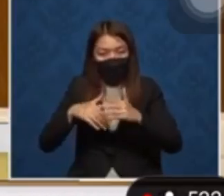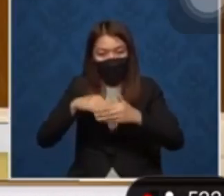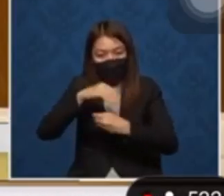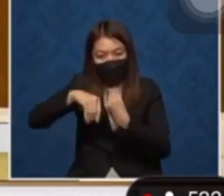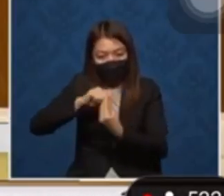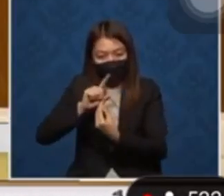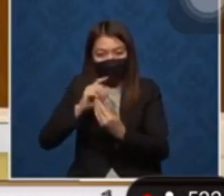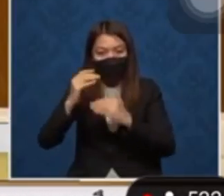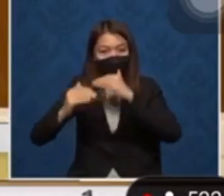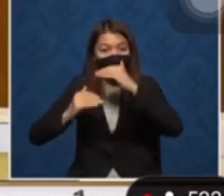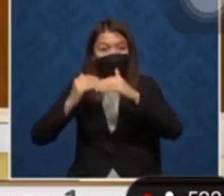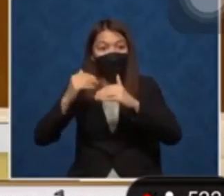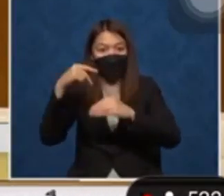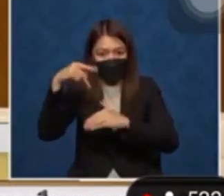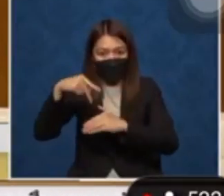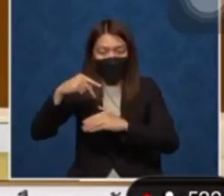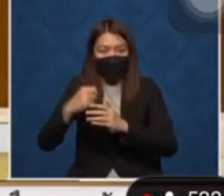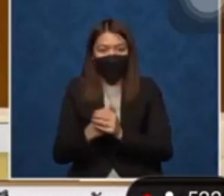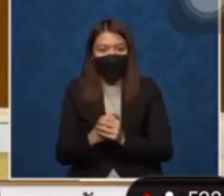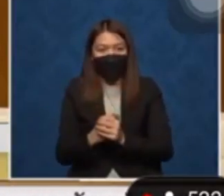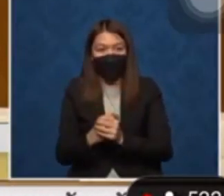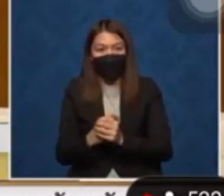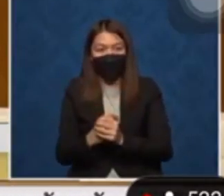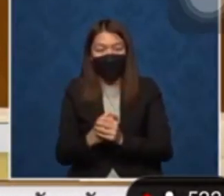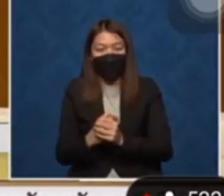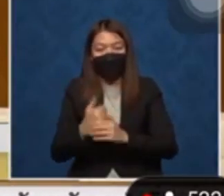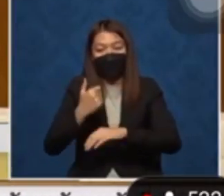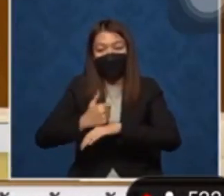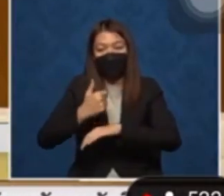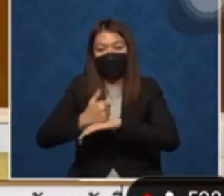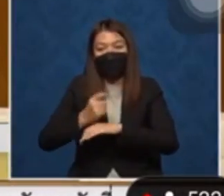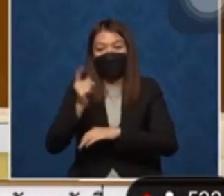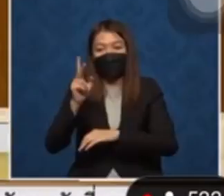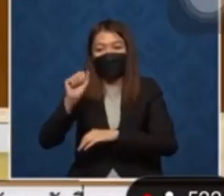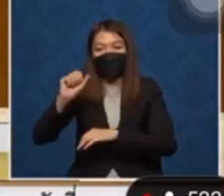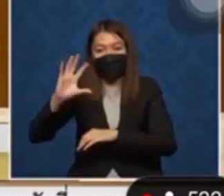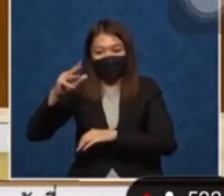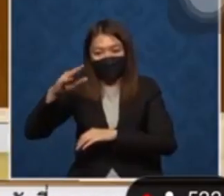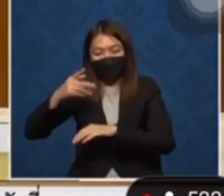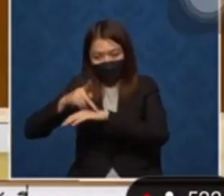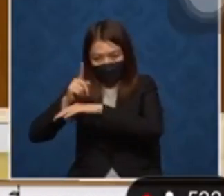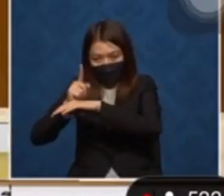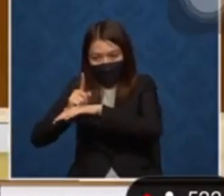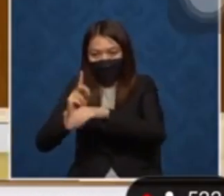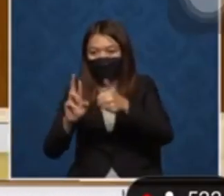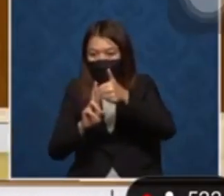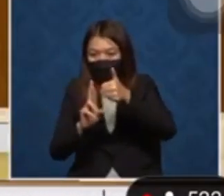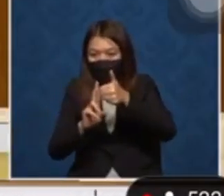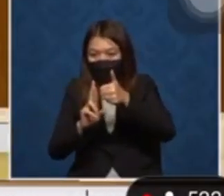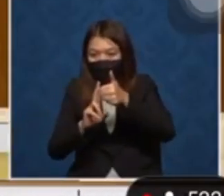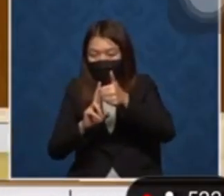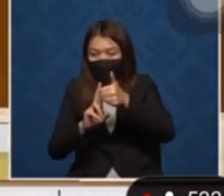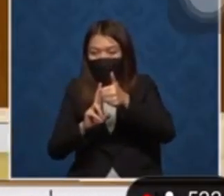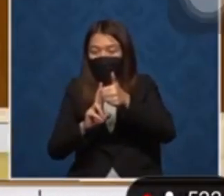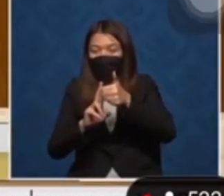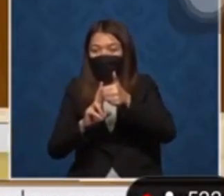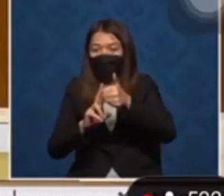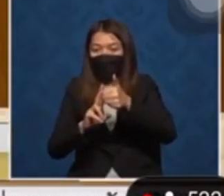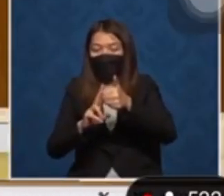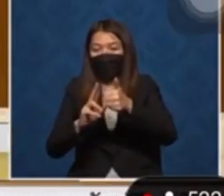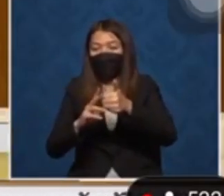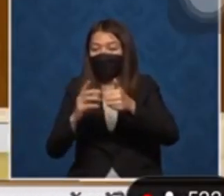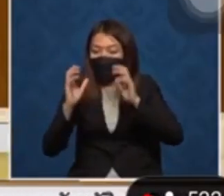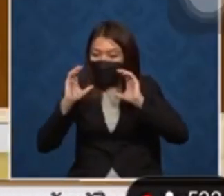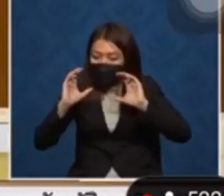ศษขึ้นมาและมีหัวหน้าคสช.เป็นประธานรองหัวหน้าคสช.เป็นรองประธานและมีข้าราช